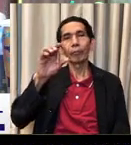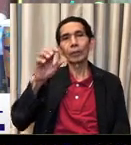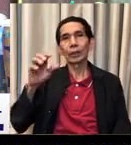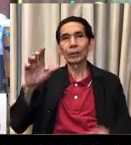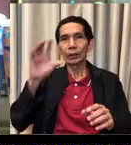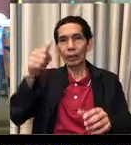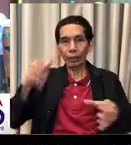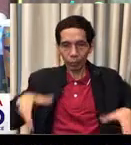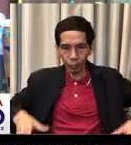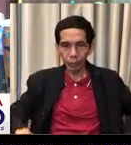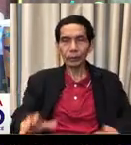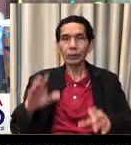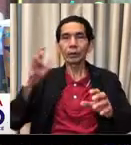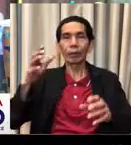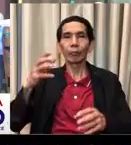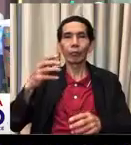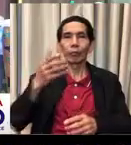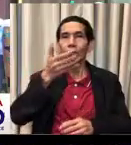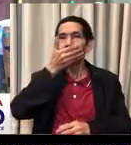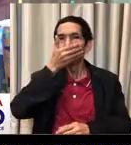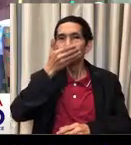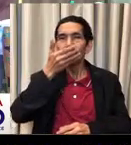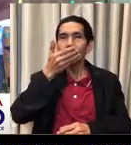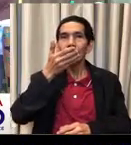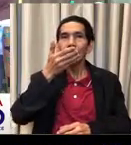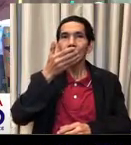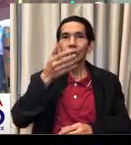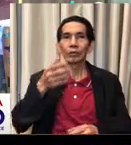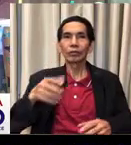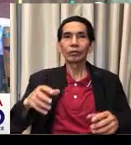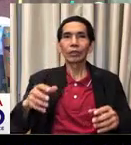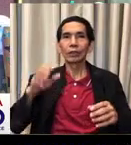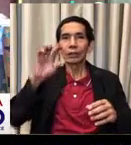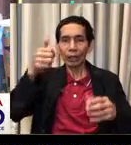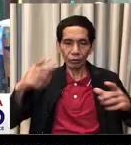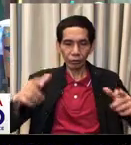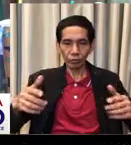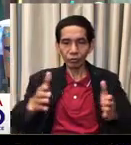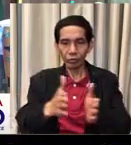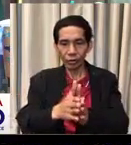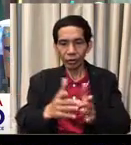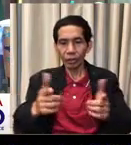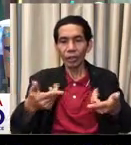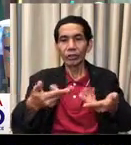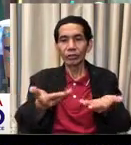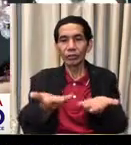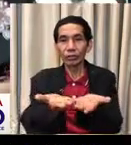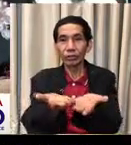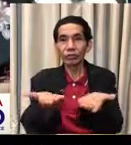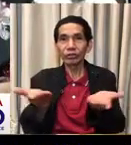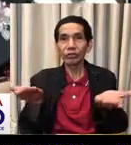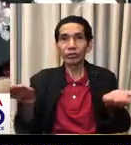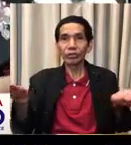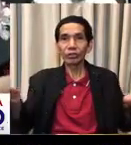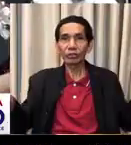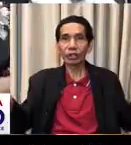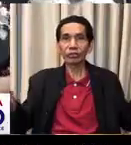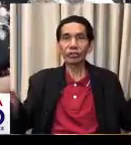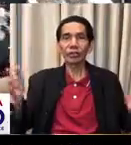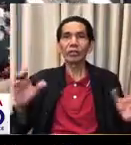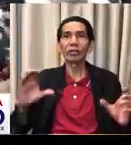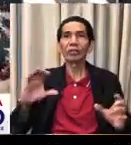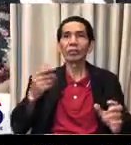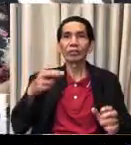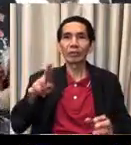wheelchair, 10 nebulizer at 2 stretcher. Wow, thank you Chairman ha. Sabi ko sa